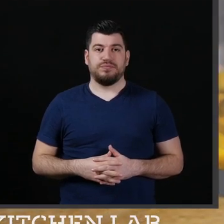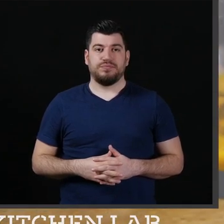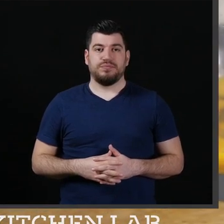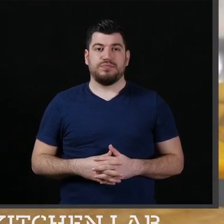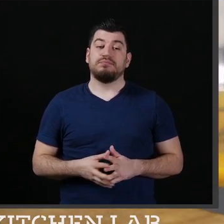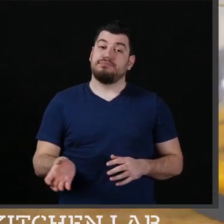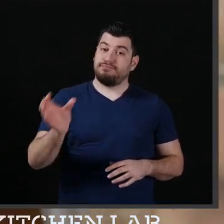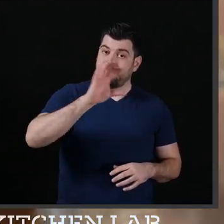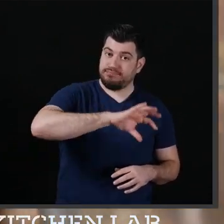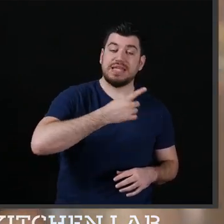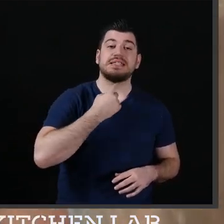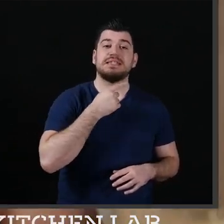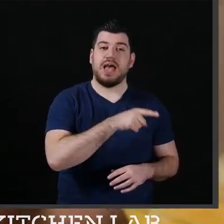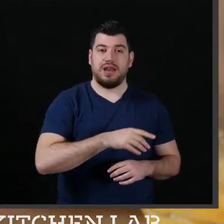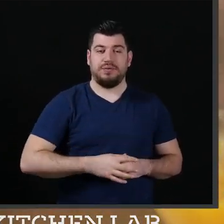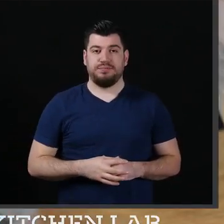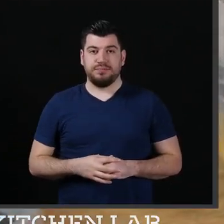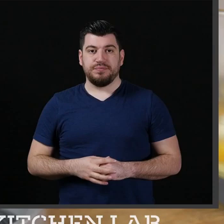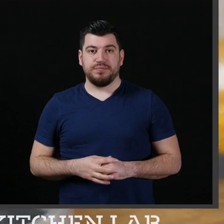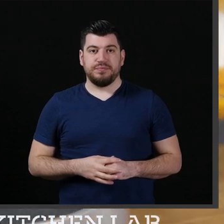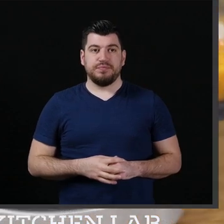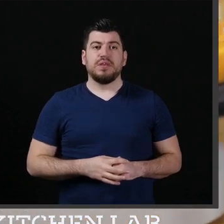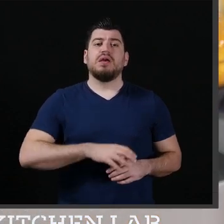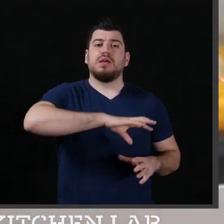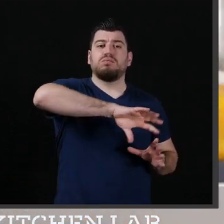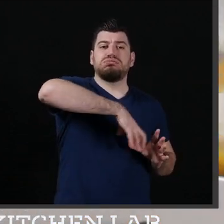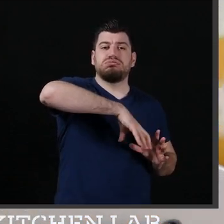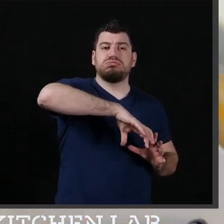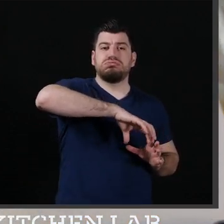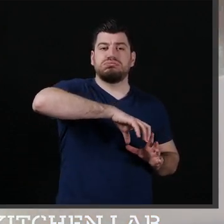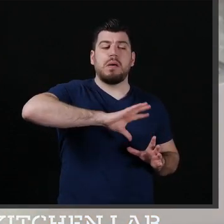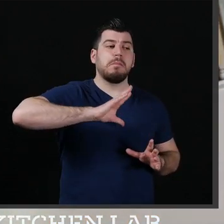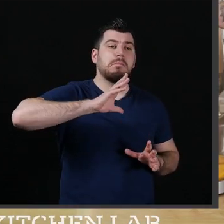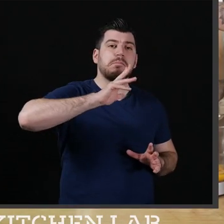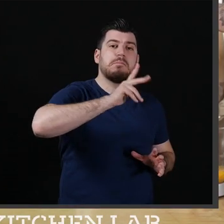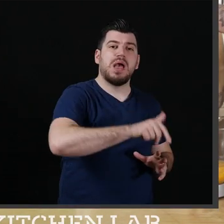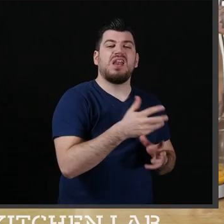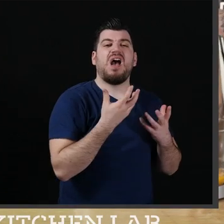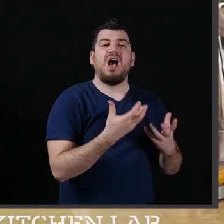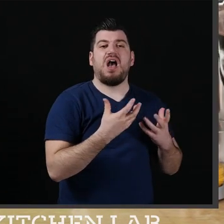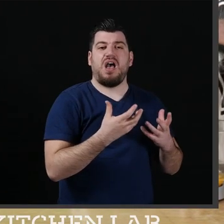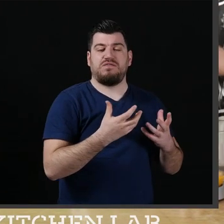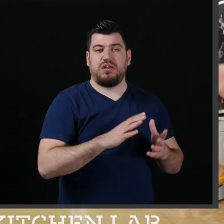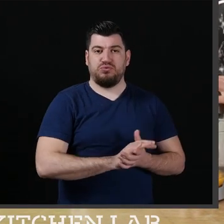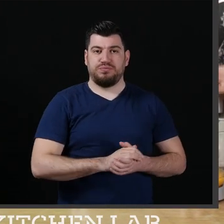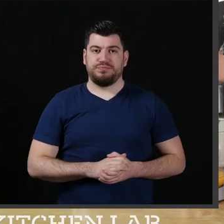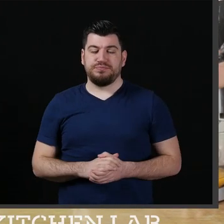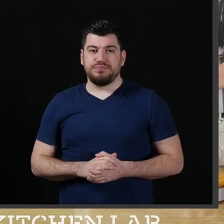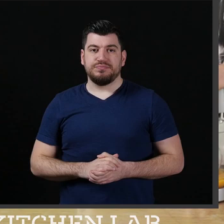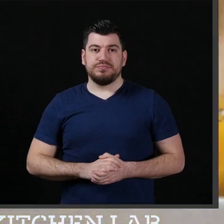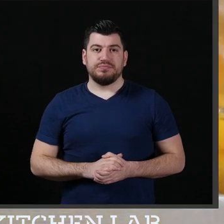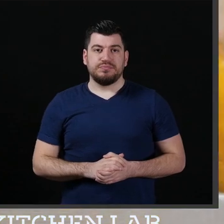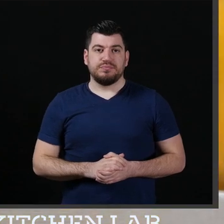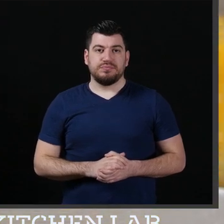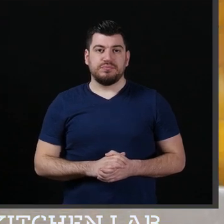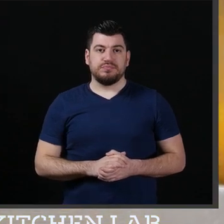Ρίχνουμε μέσα τη ζάχαρη και χτυπάμε στο μίξερ μέχρι που να αφρατέψει πολύ καλά το μείγμα μας.